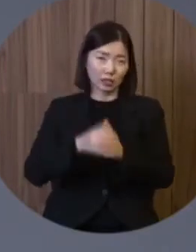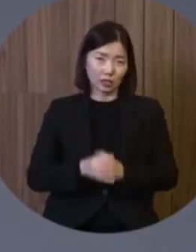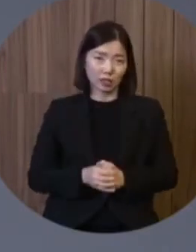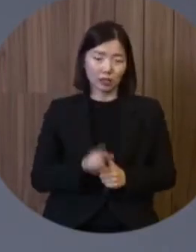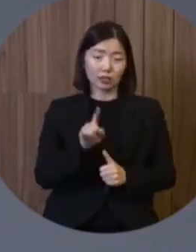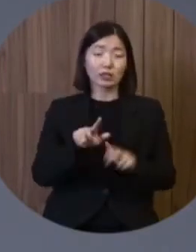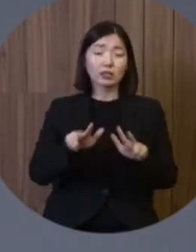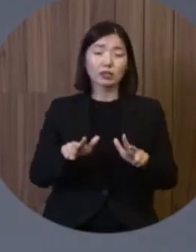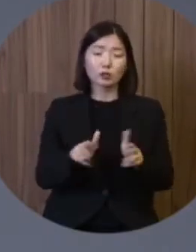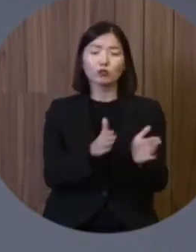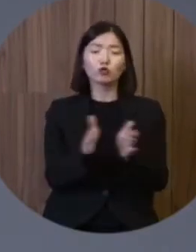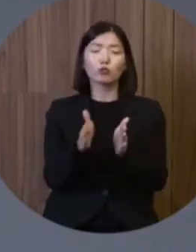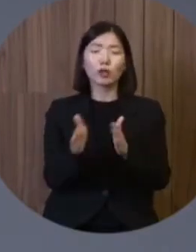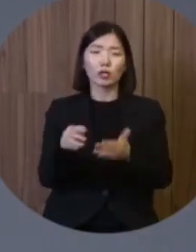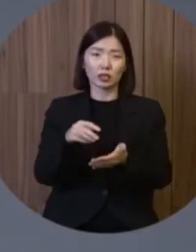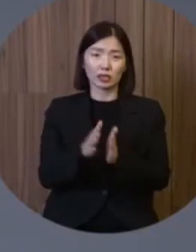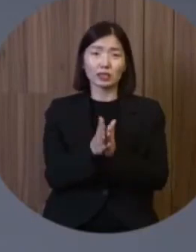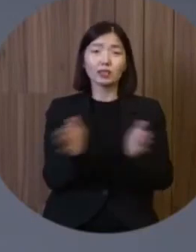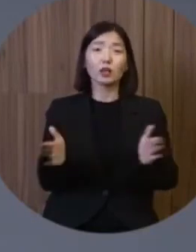출발점에 서 있다고 생각이 듭니다.